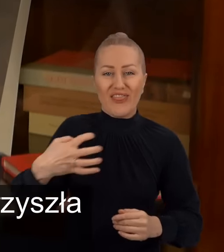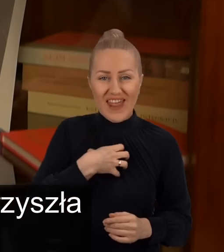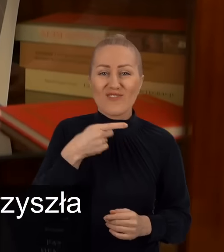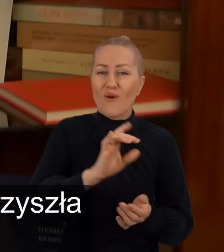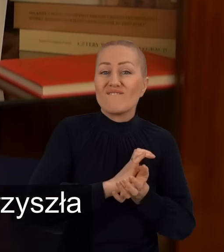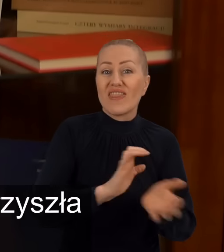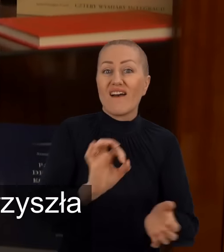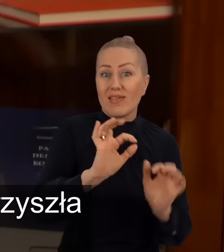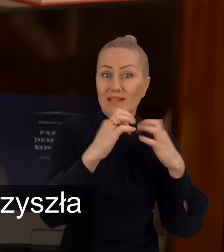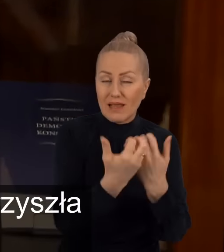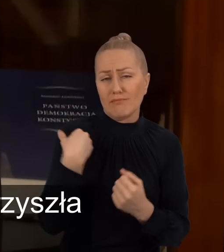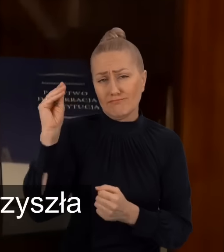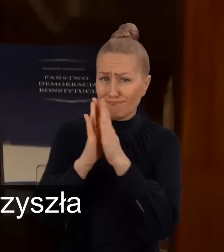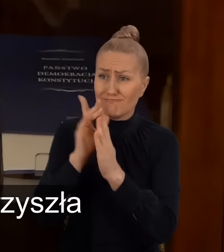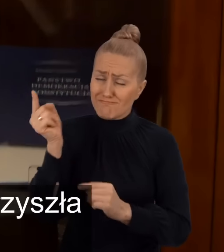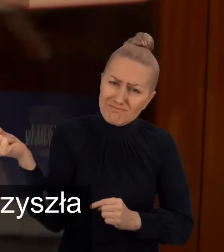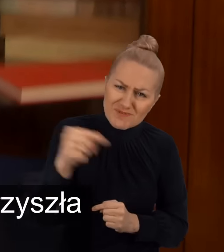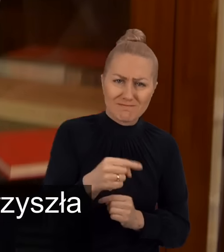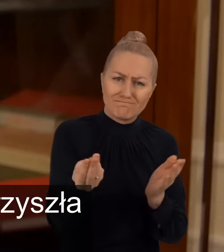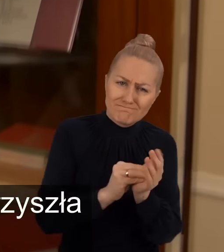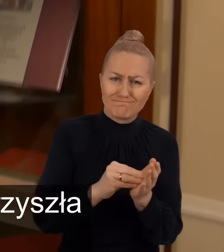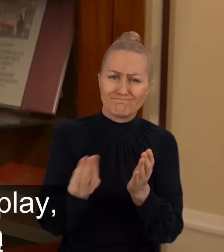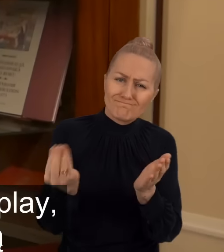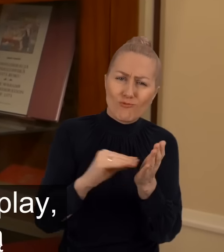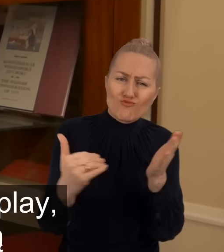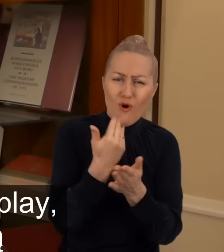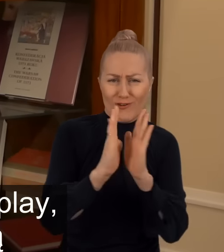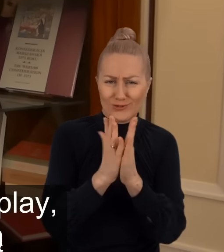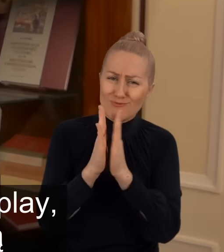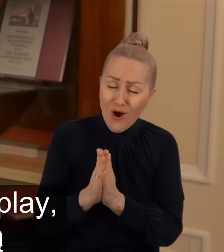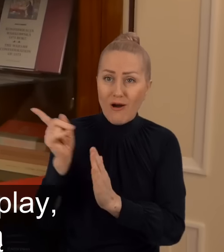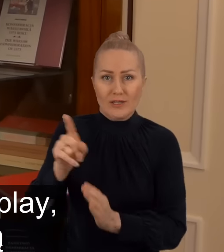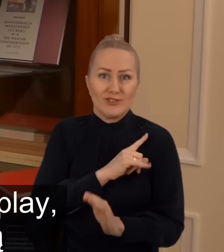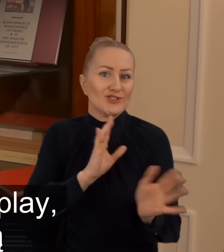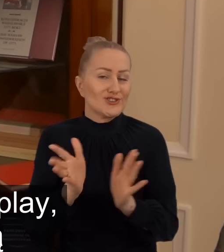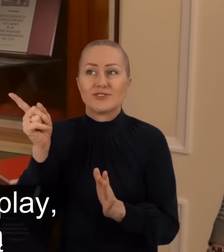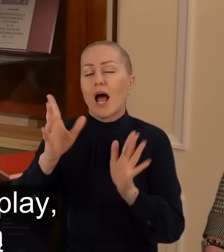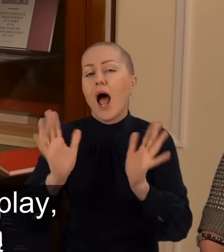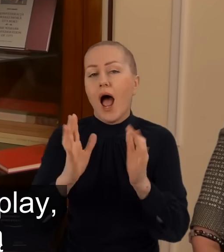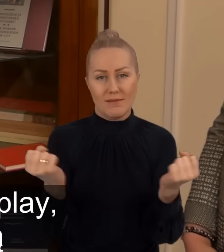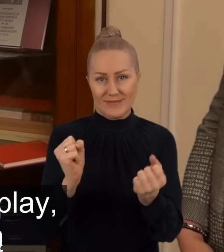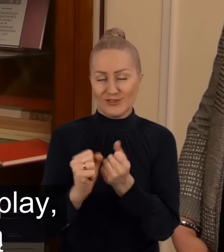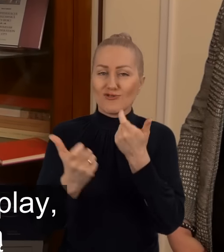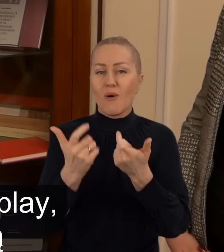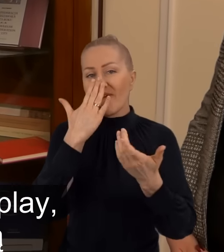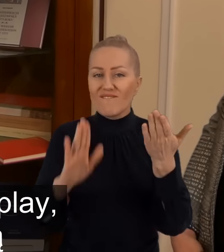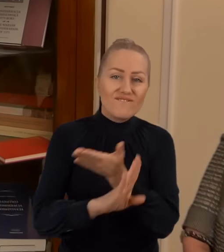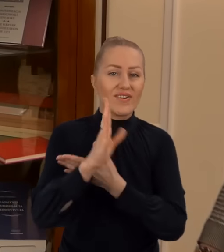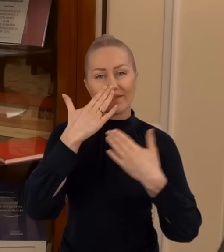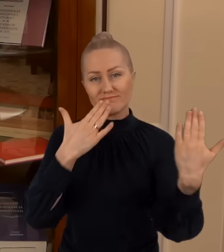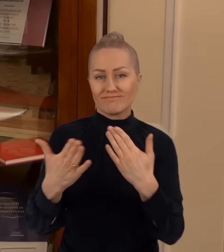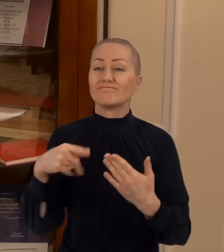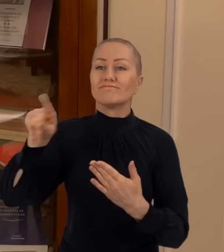wydawnictwa sejmowego, żeby przyszła i uzupełniła mi tę szafkę. Oni o to dbają, to jest taki ich display, taka witryna, gdzie się